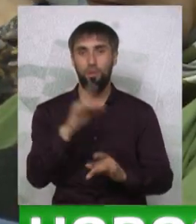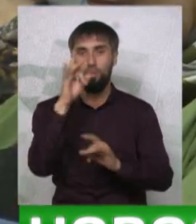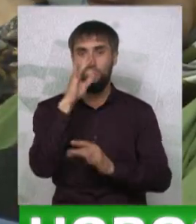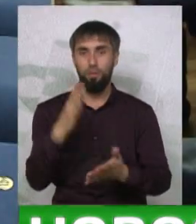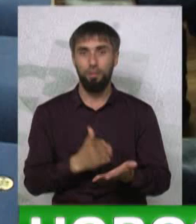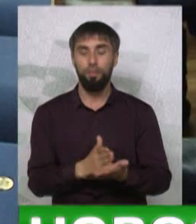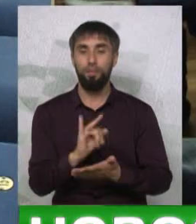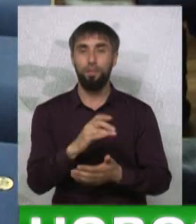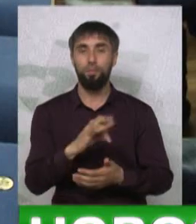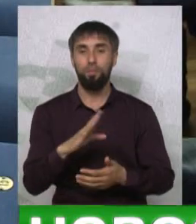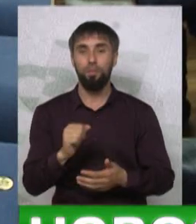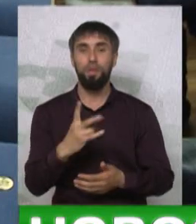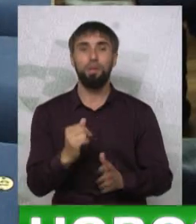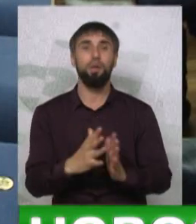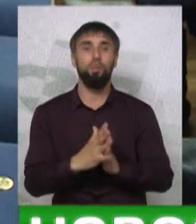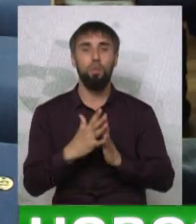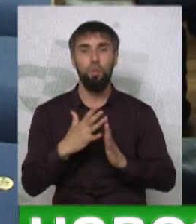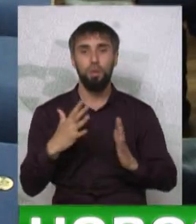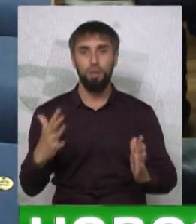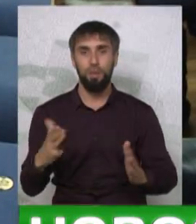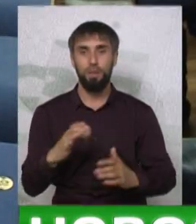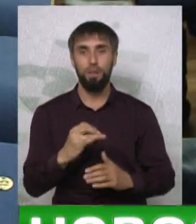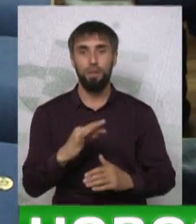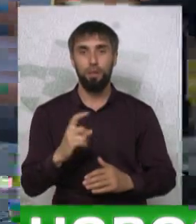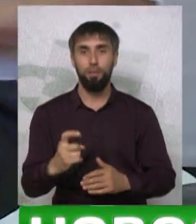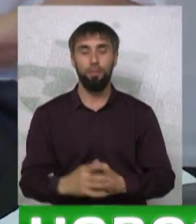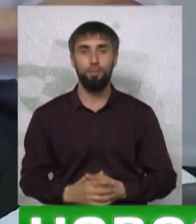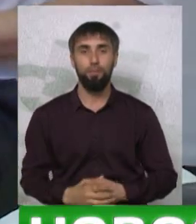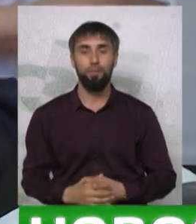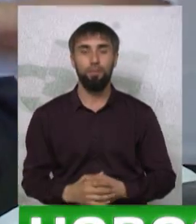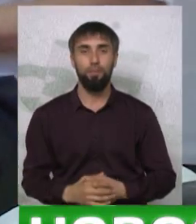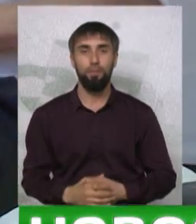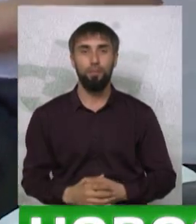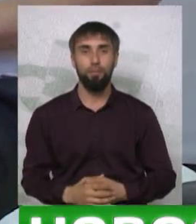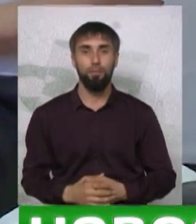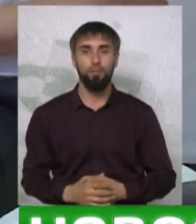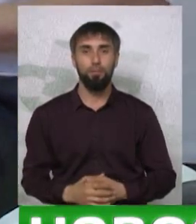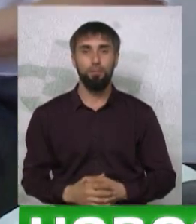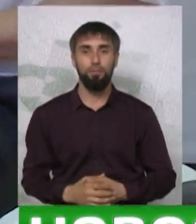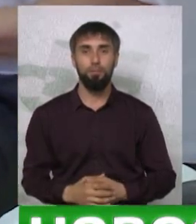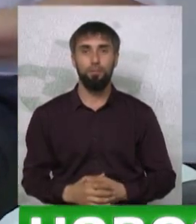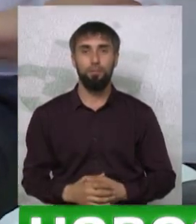культуры и искусства на больших сценах. Адам Мережков, Акрамат Досхоев, Новости 24.